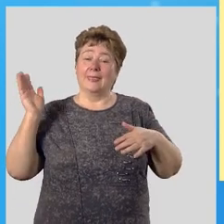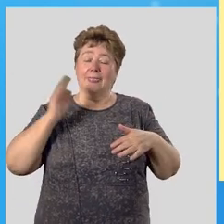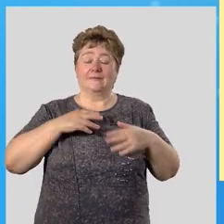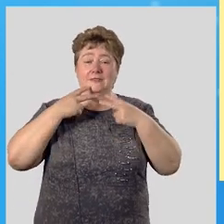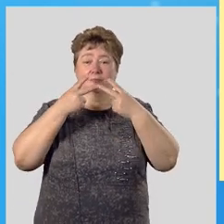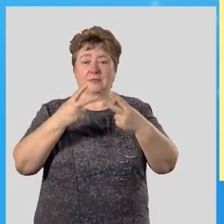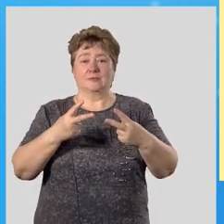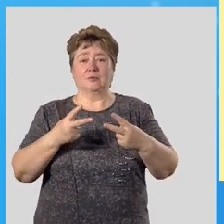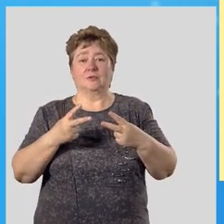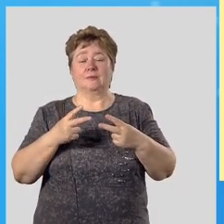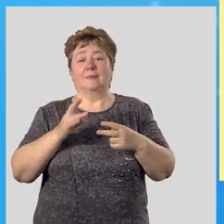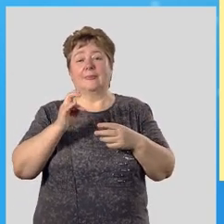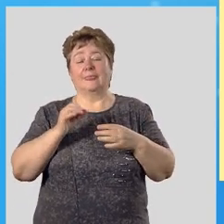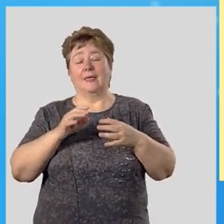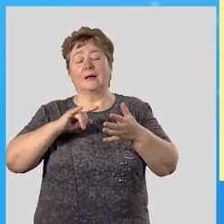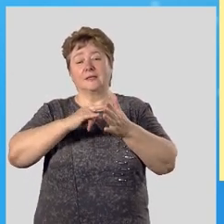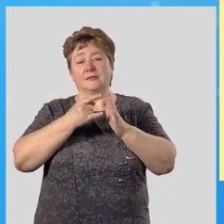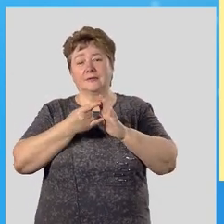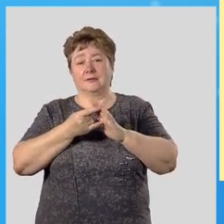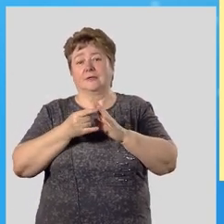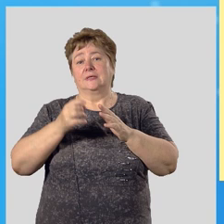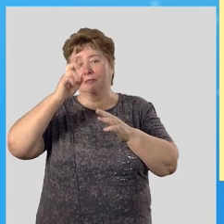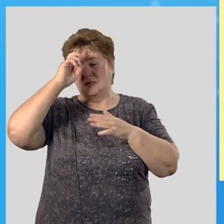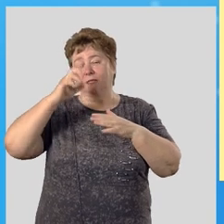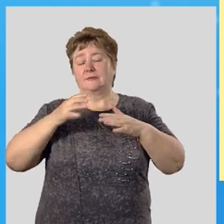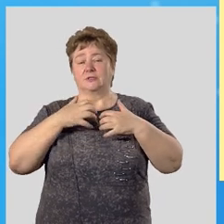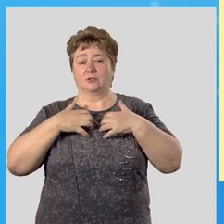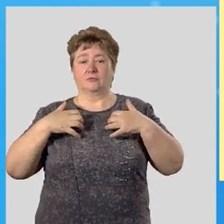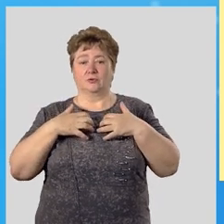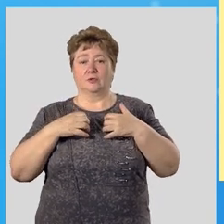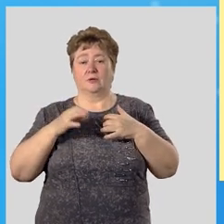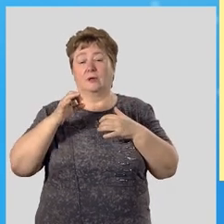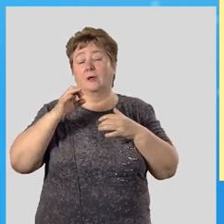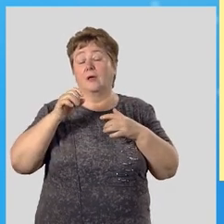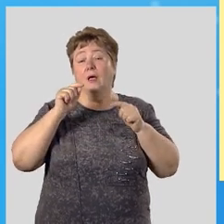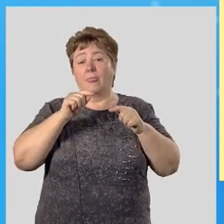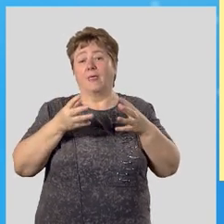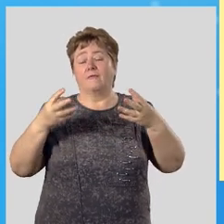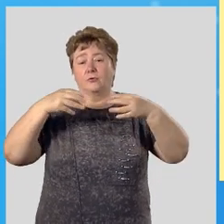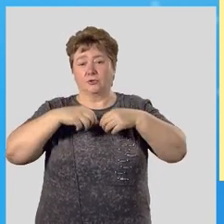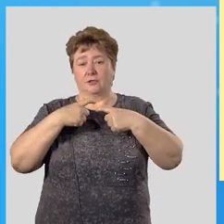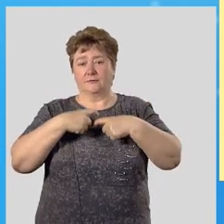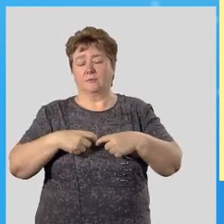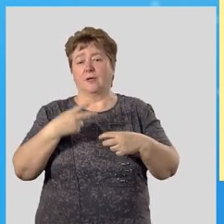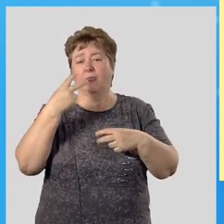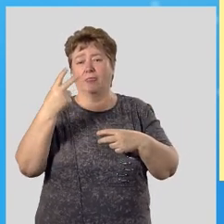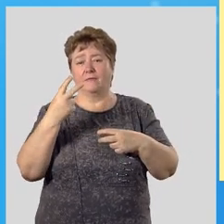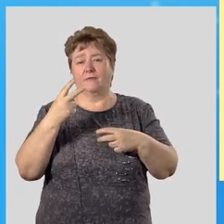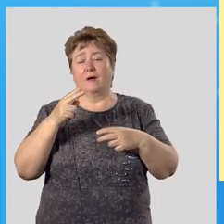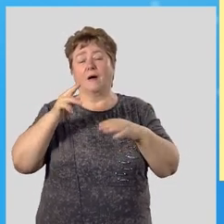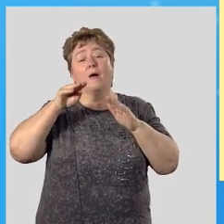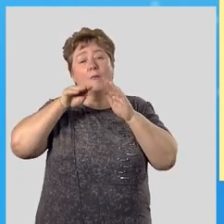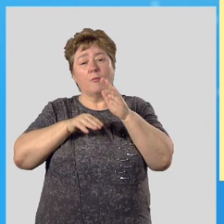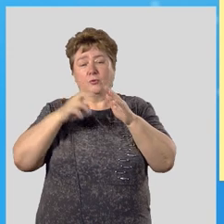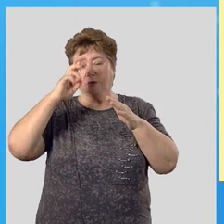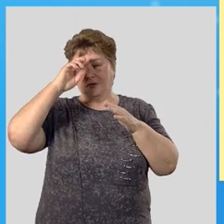Давайте посмотрим на классификацию царства животных. Она включает в себя два